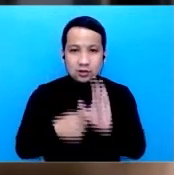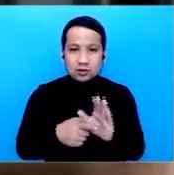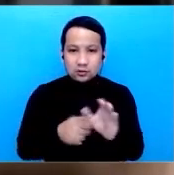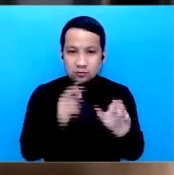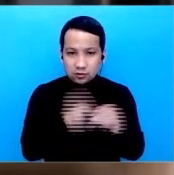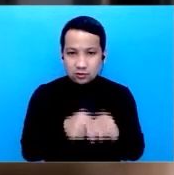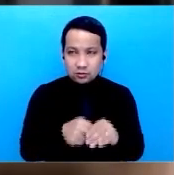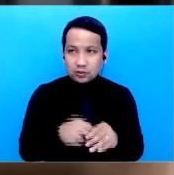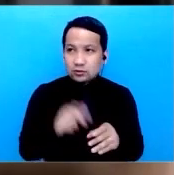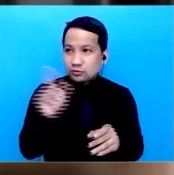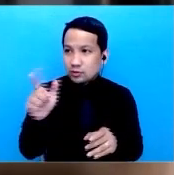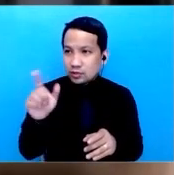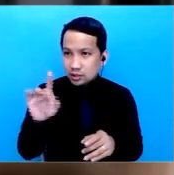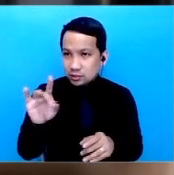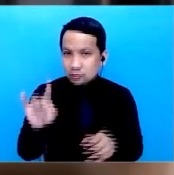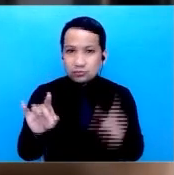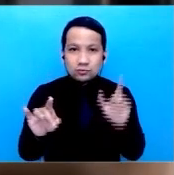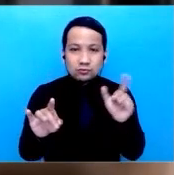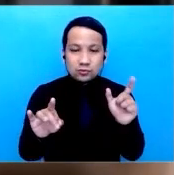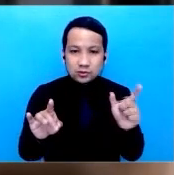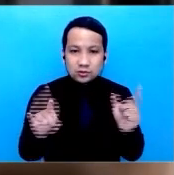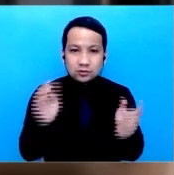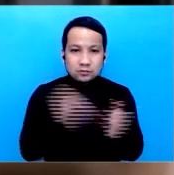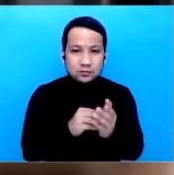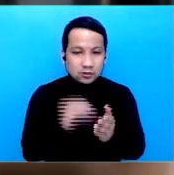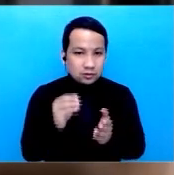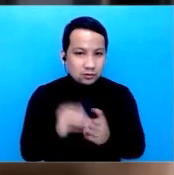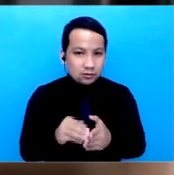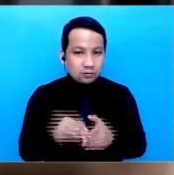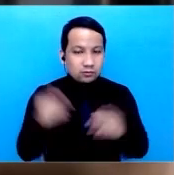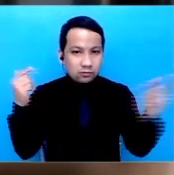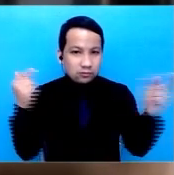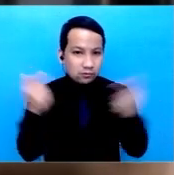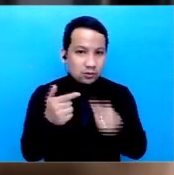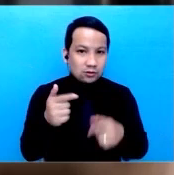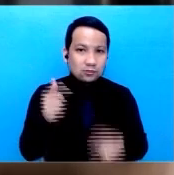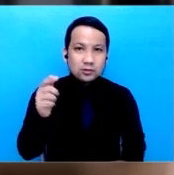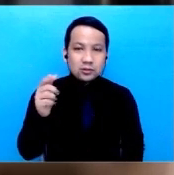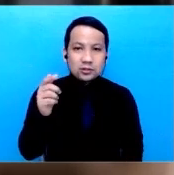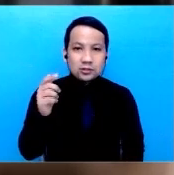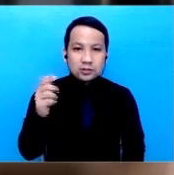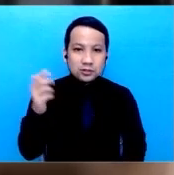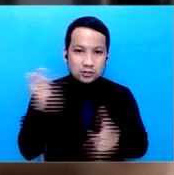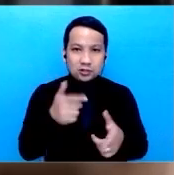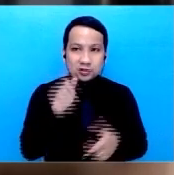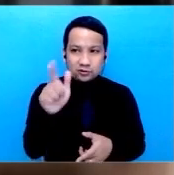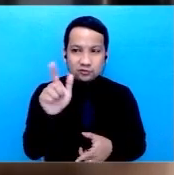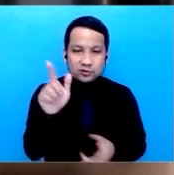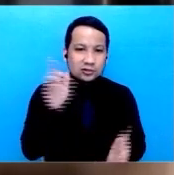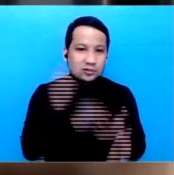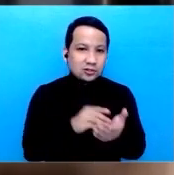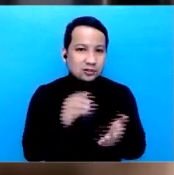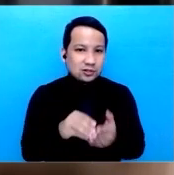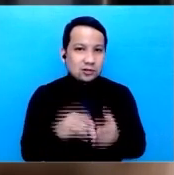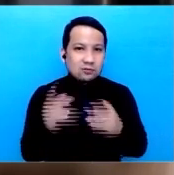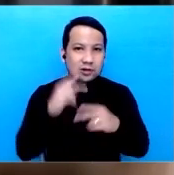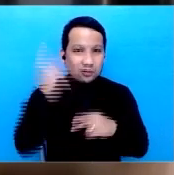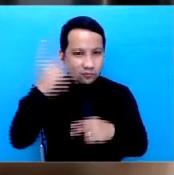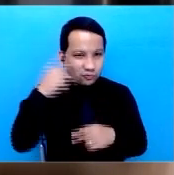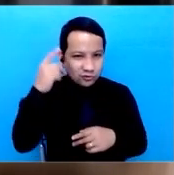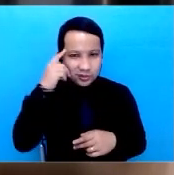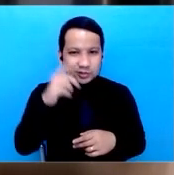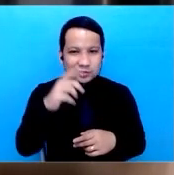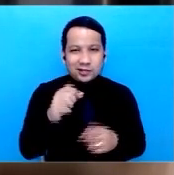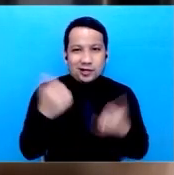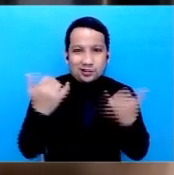20 million votes. No? Raise to 20 million to. No? Ito'y parang political squid game. No?